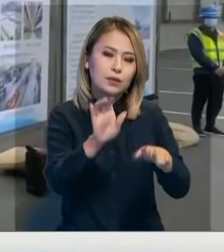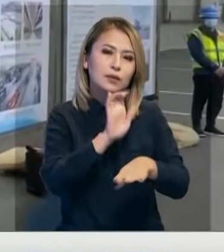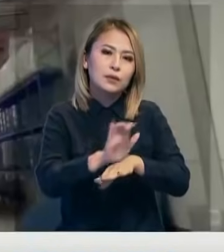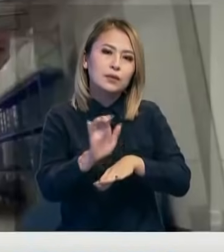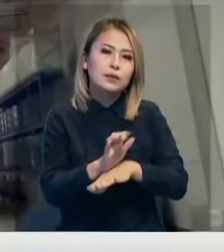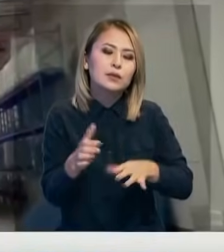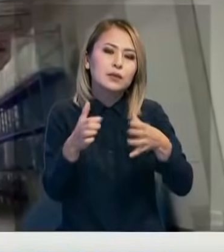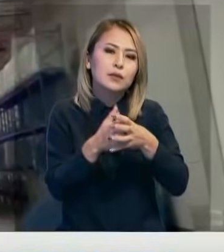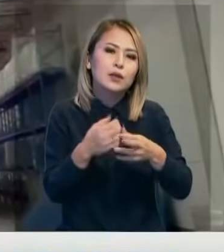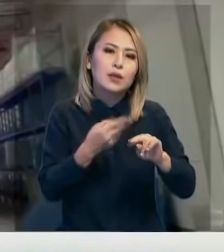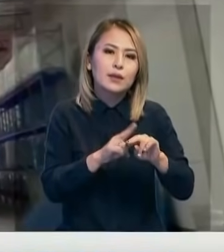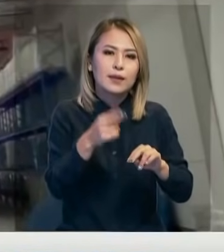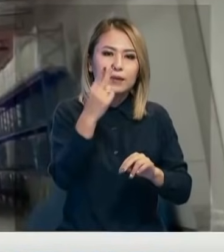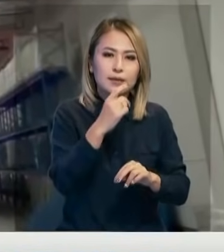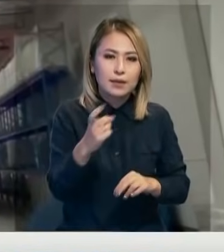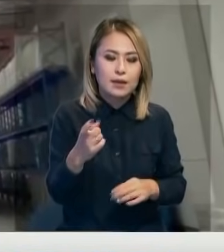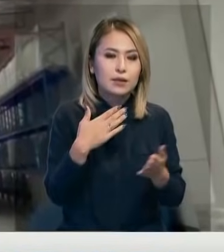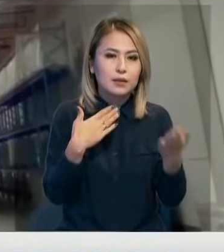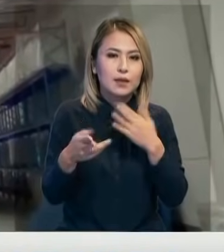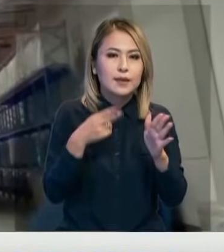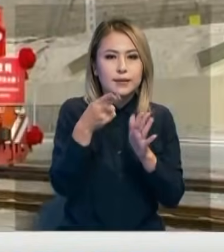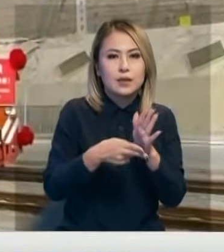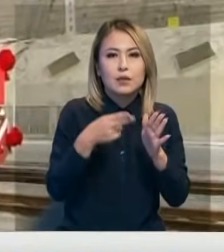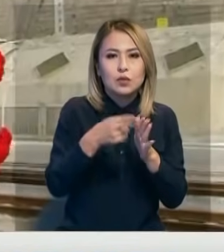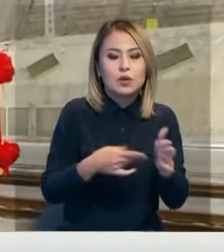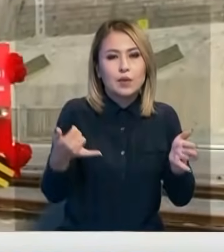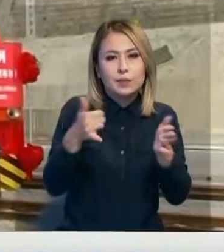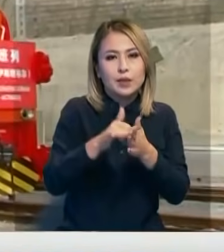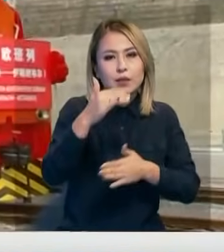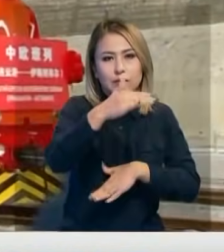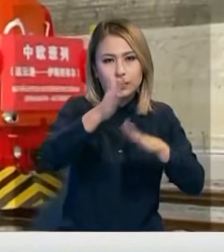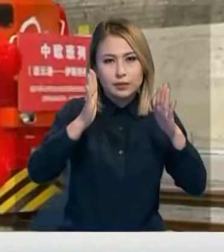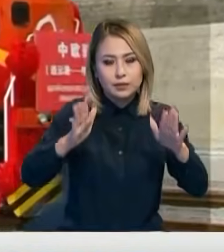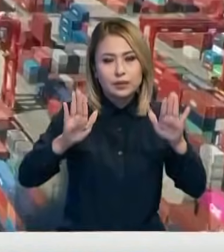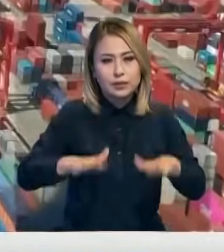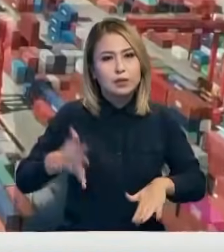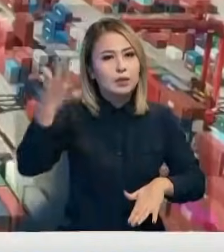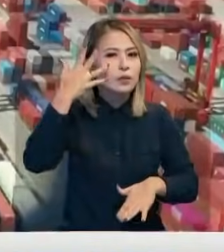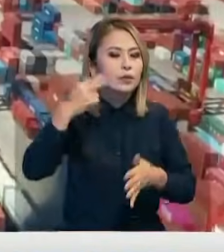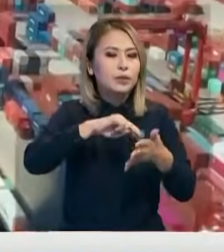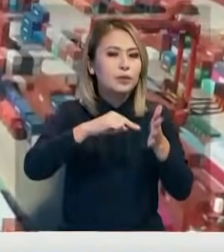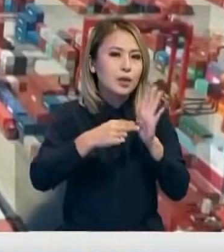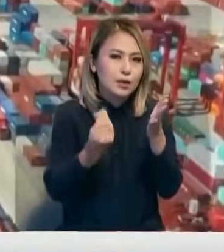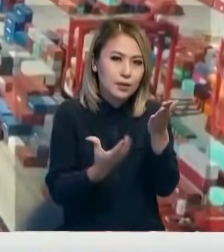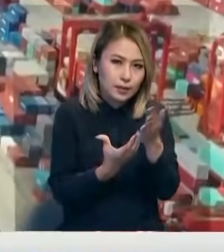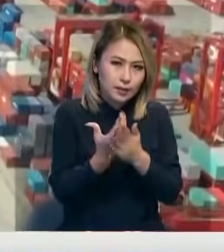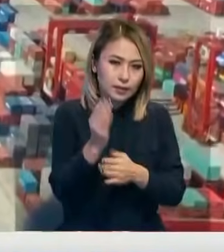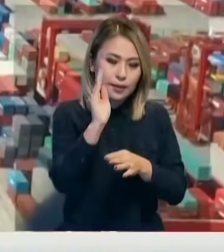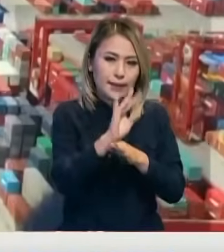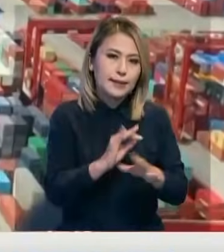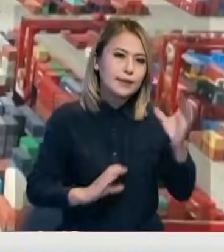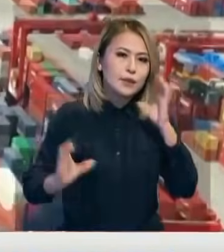және өңдейтін цехтер мен халықаралық теміржол терминалдарын салу жоспарланған. Жобаны халықаралық қаржылық даму